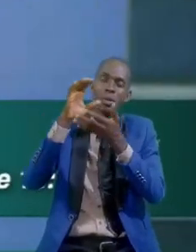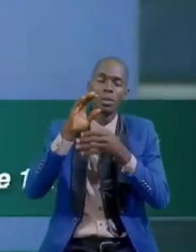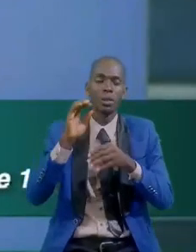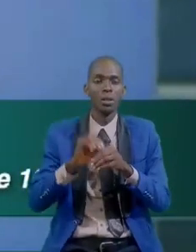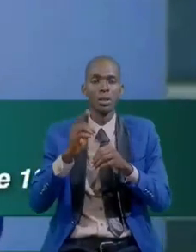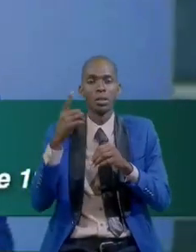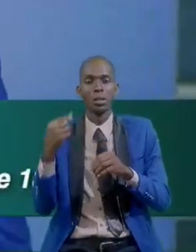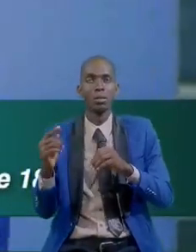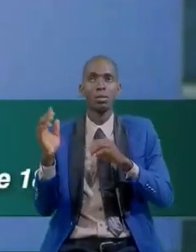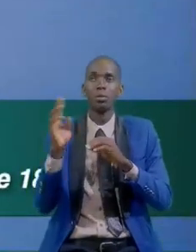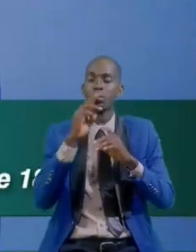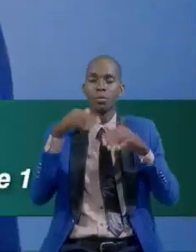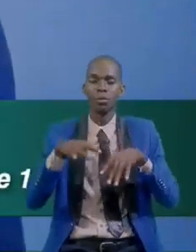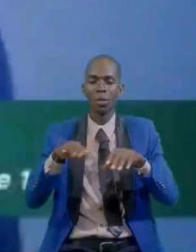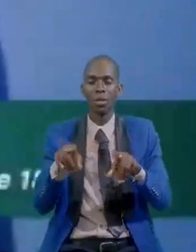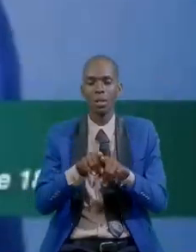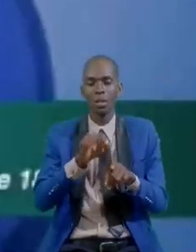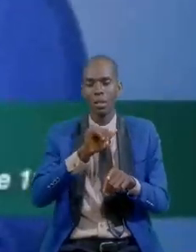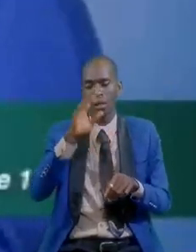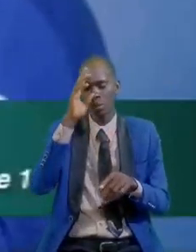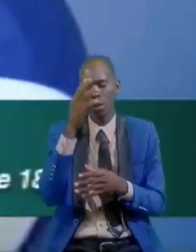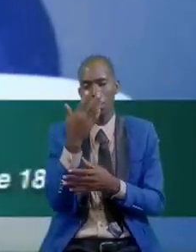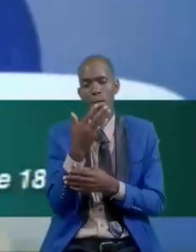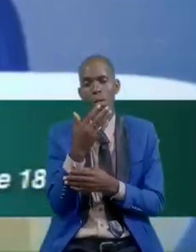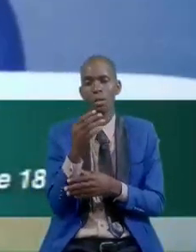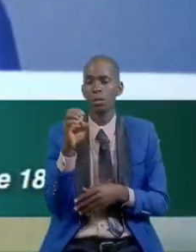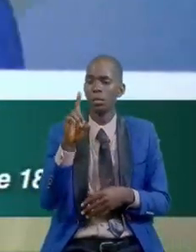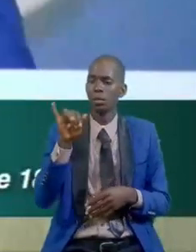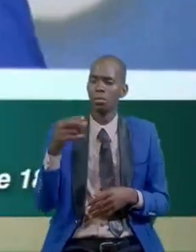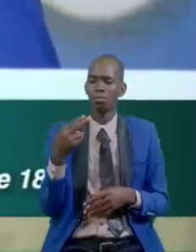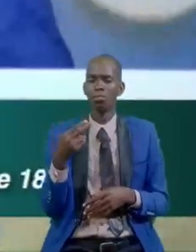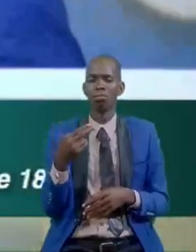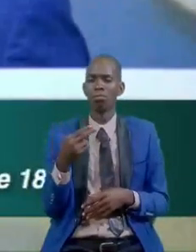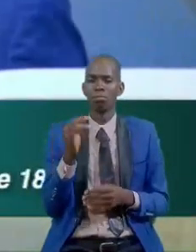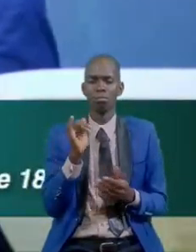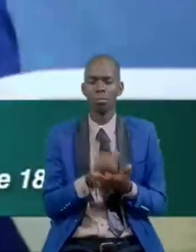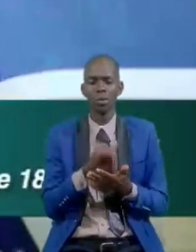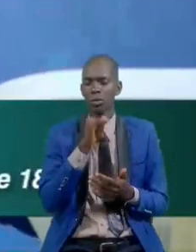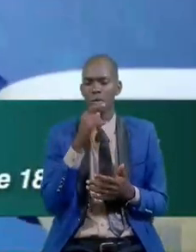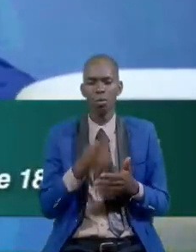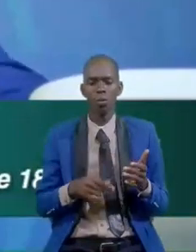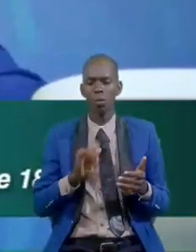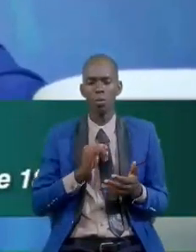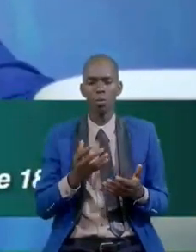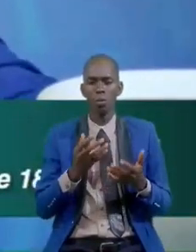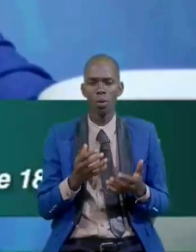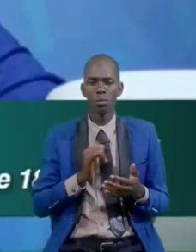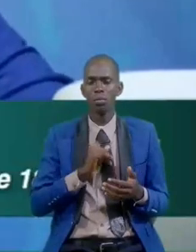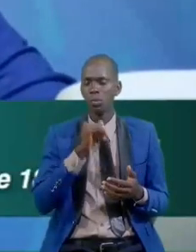de la main d'un homme. Élie n'a pas dit, ça c'est pas ce qu'on cherche, hein. On ne cherche pas